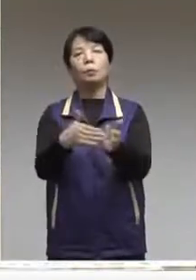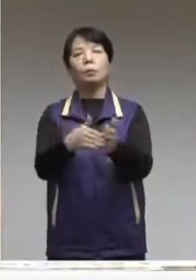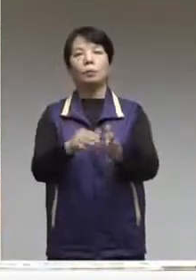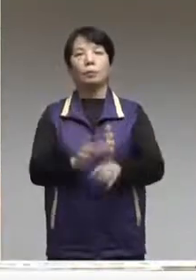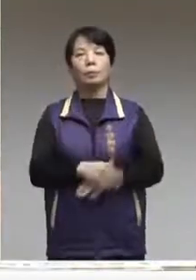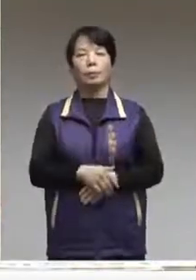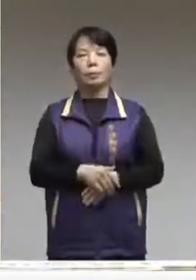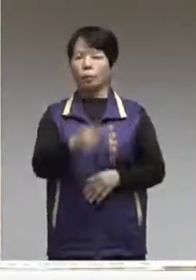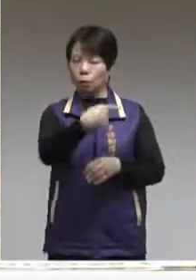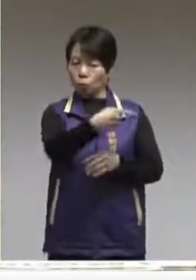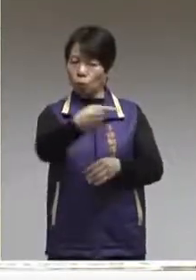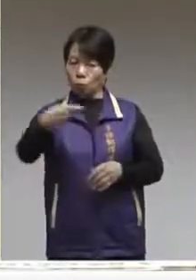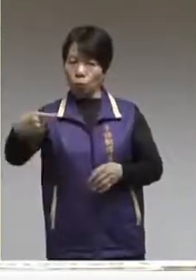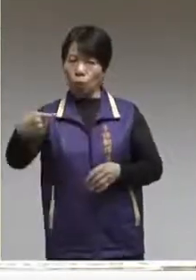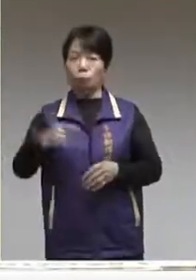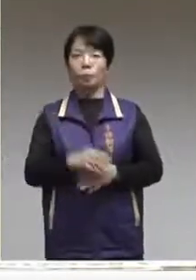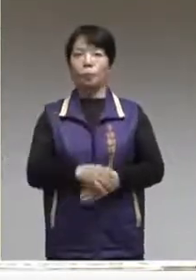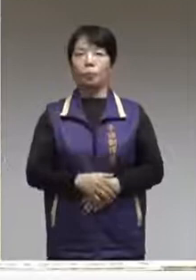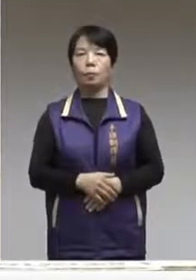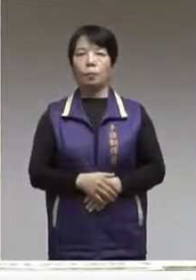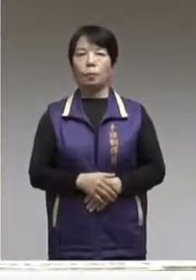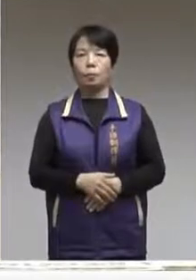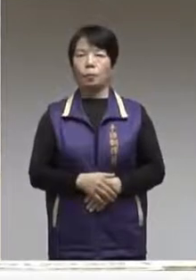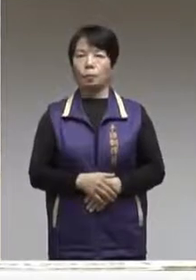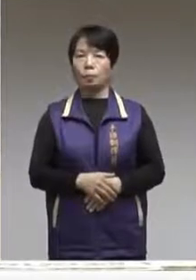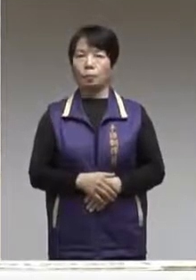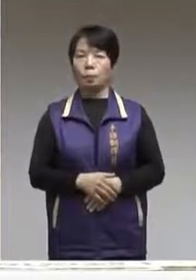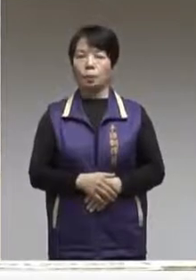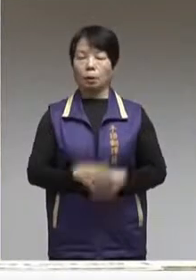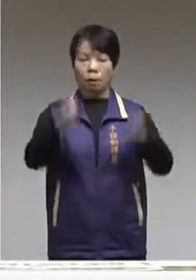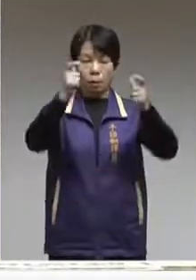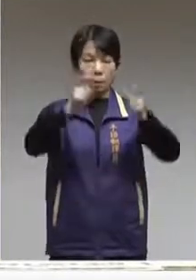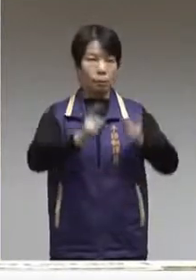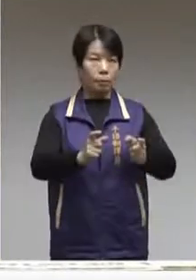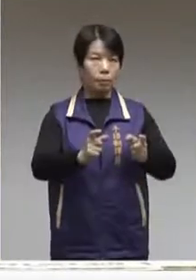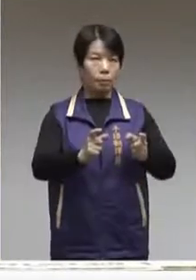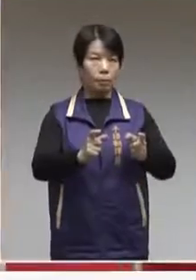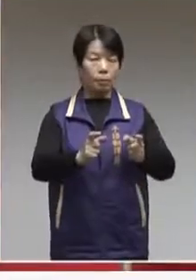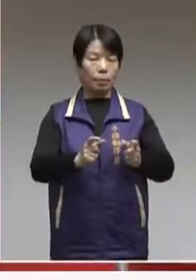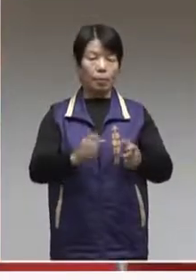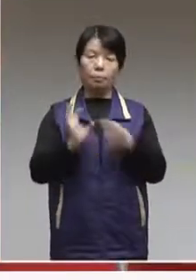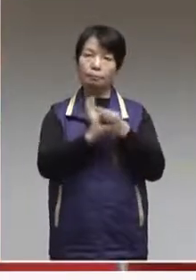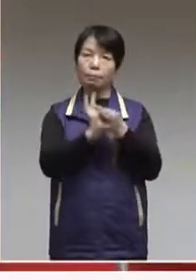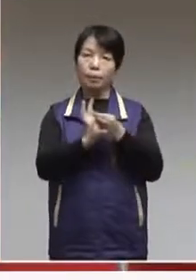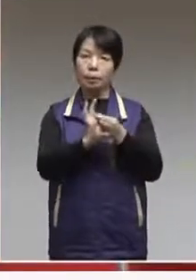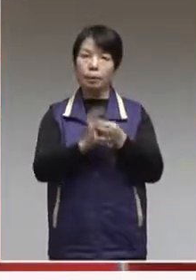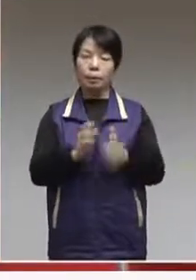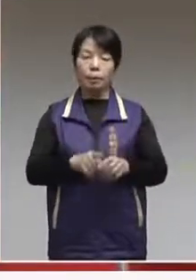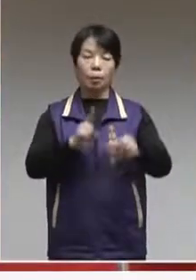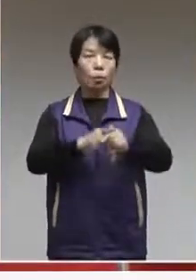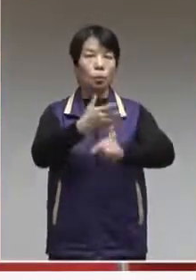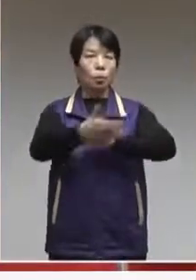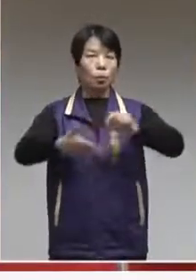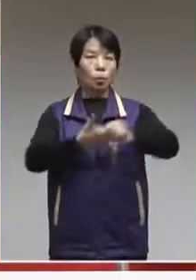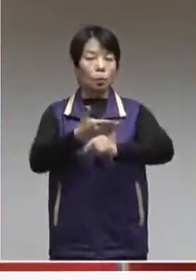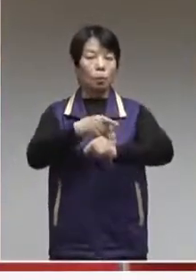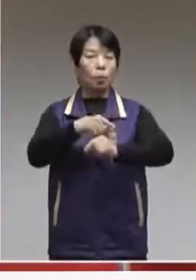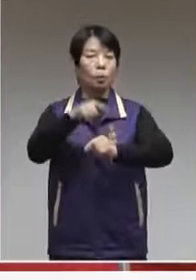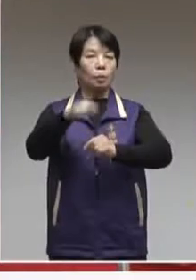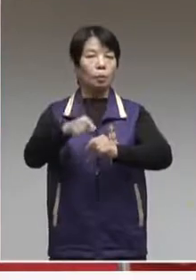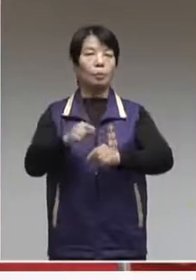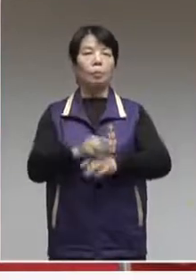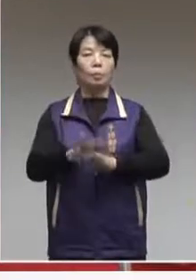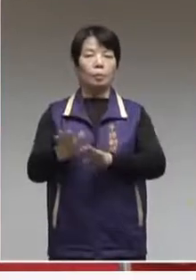另外在这个高雄港的相关的中岛管制站，或者